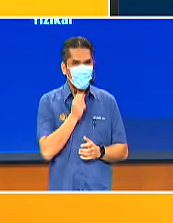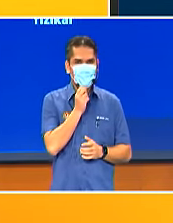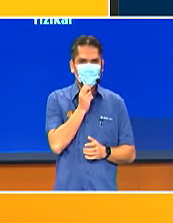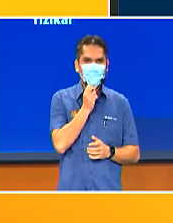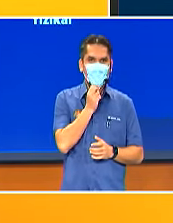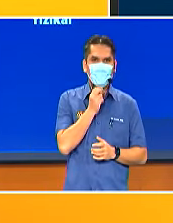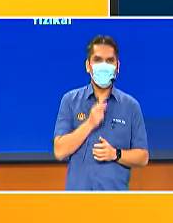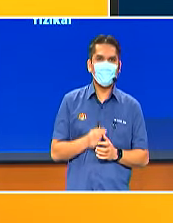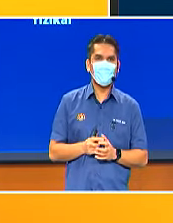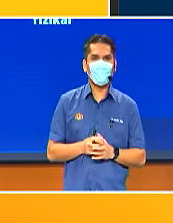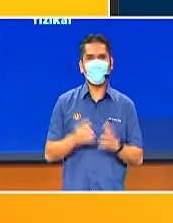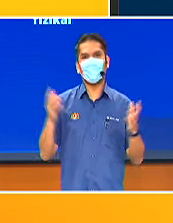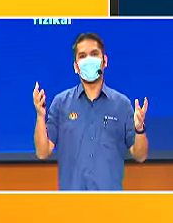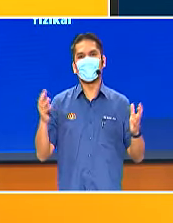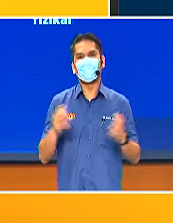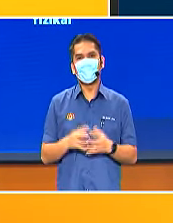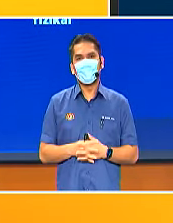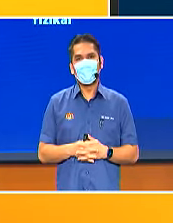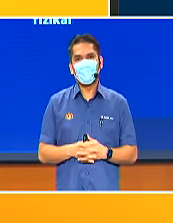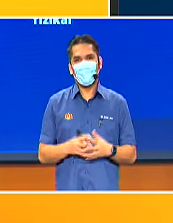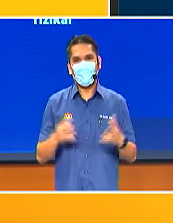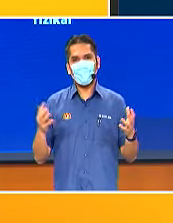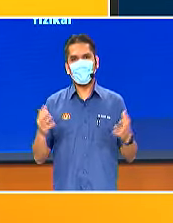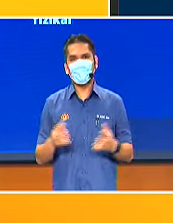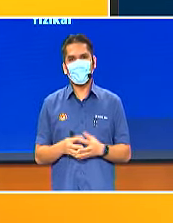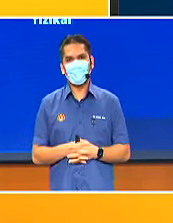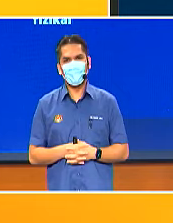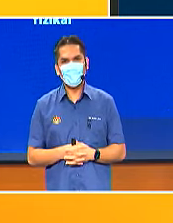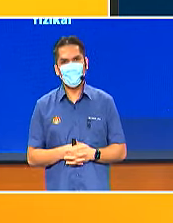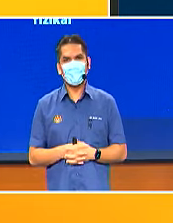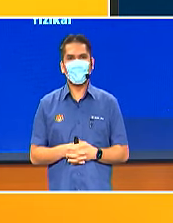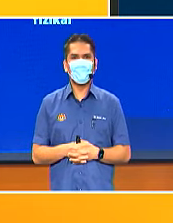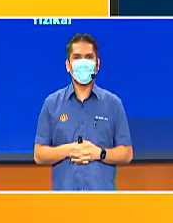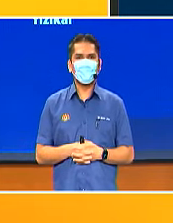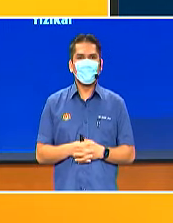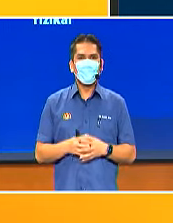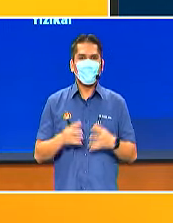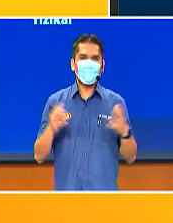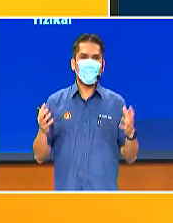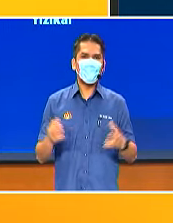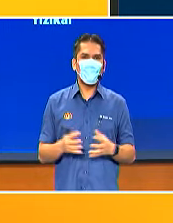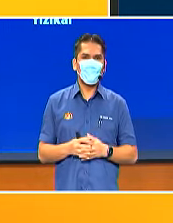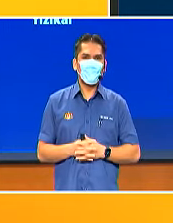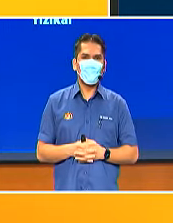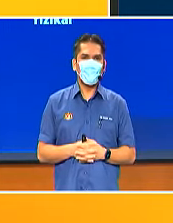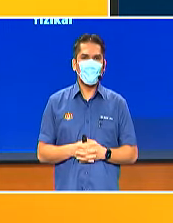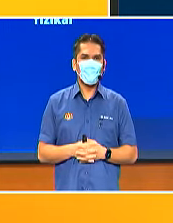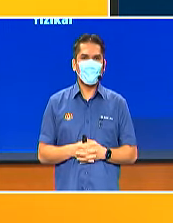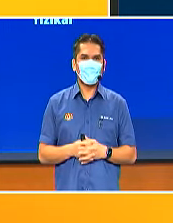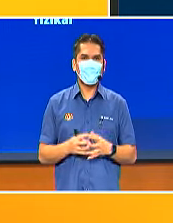dengan sekali dari sudut persediaan sebagaimana saya tersebut sebentar tadi SPM